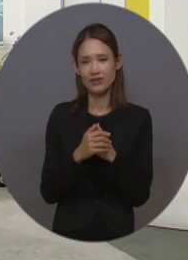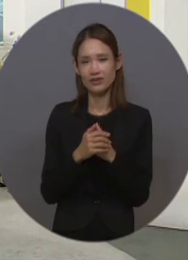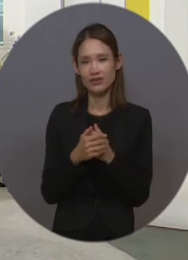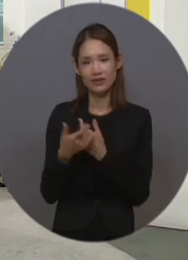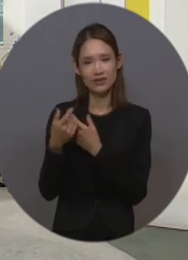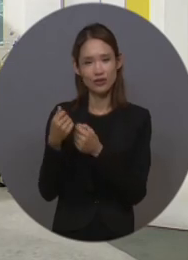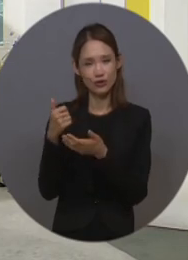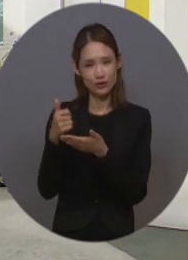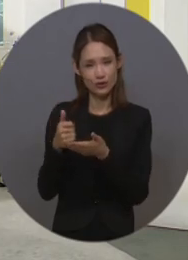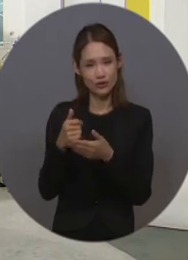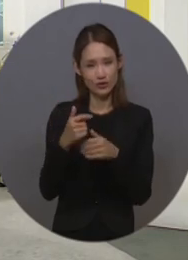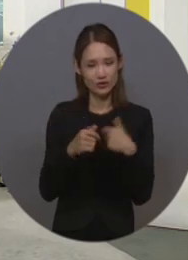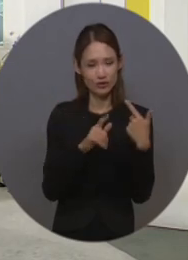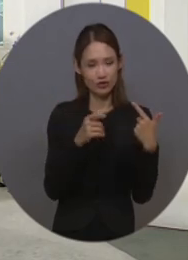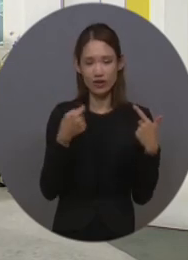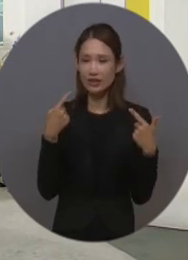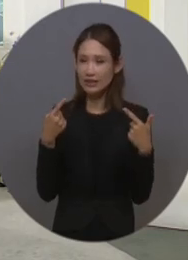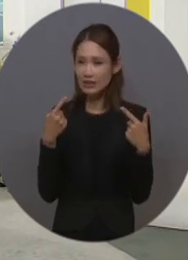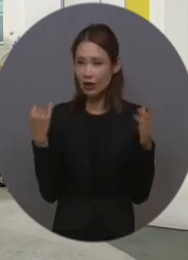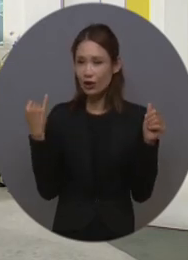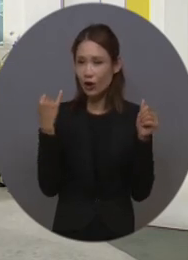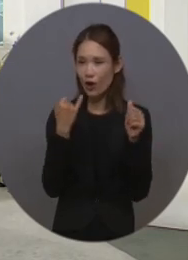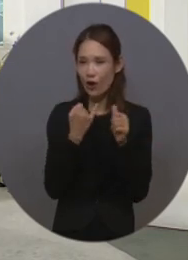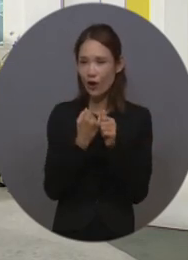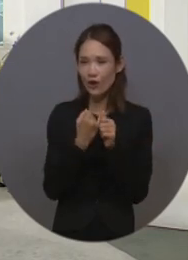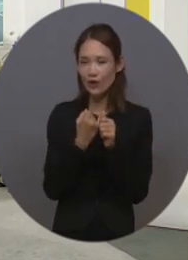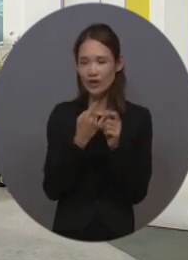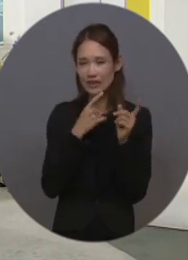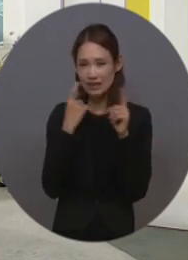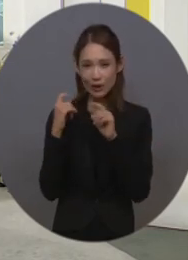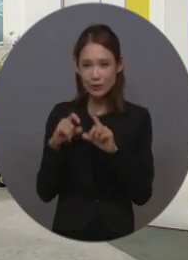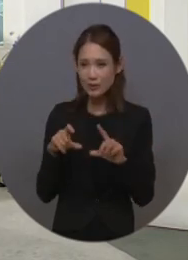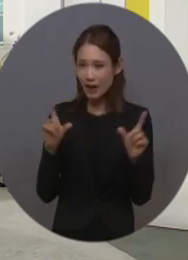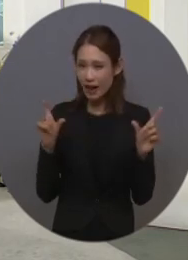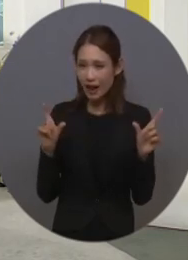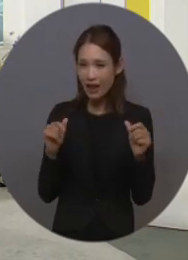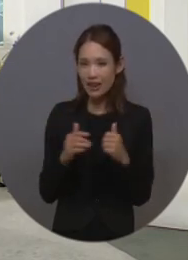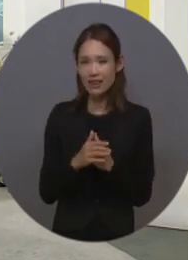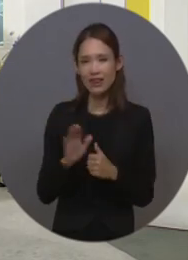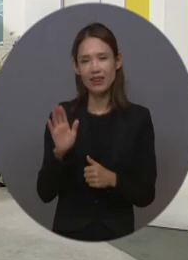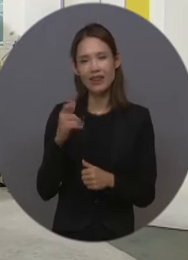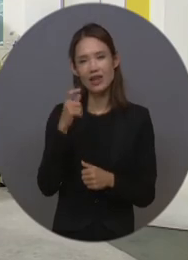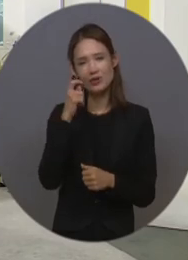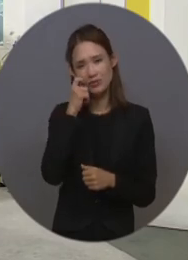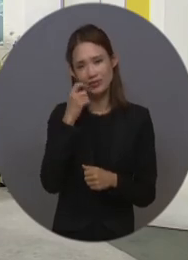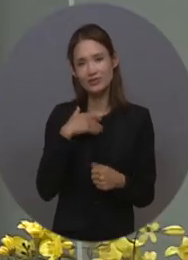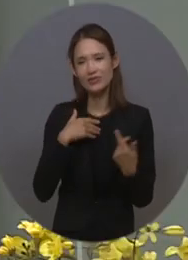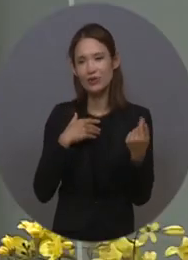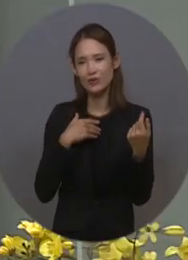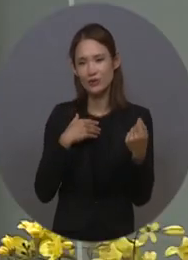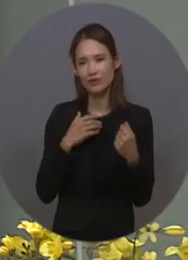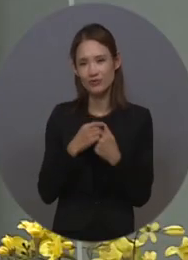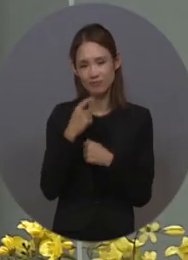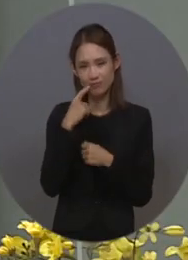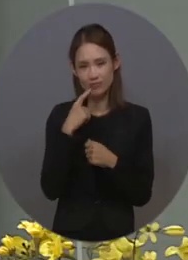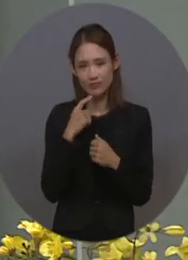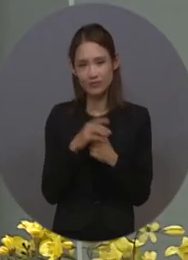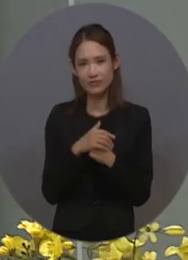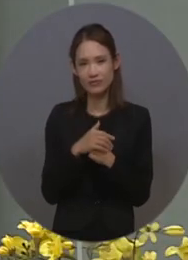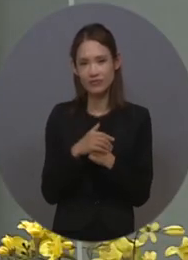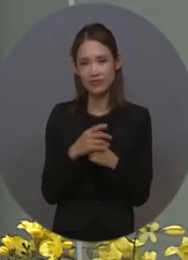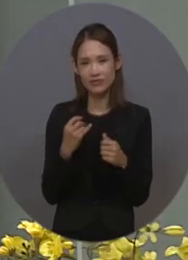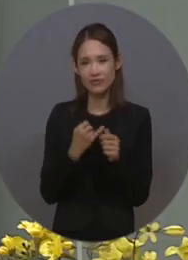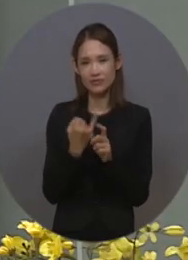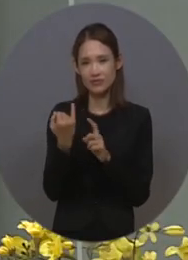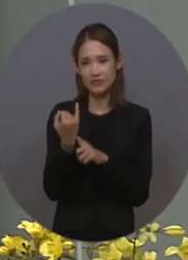의원님처럼 그 6월 1일 결혼기념일 날 아마 못할 거예요. 저도 그런데요. 아, 부럽습니다. 우리 아내가